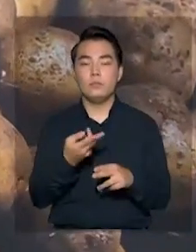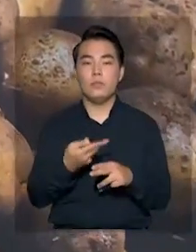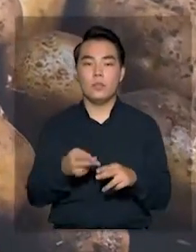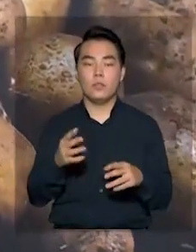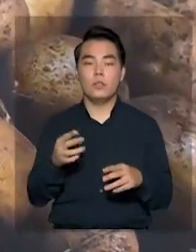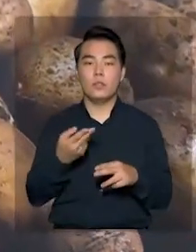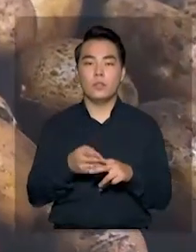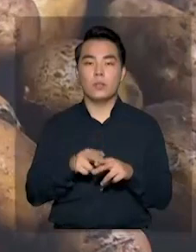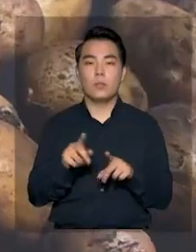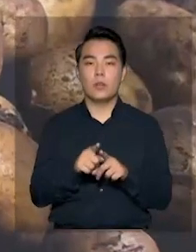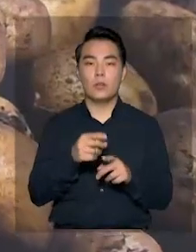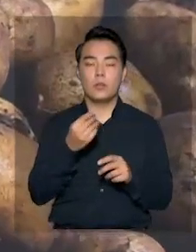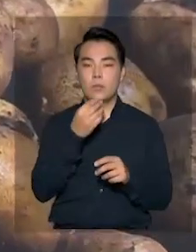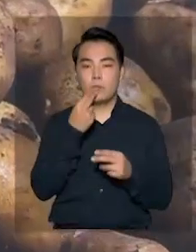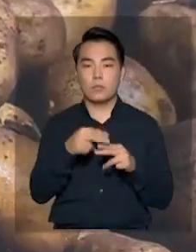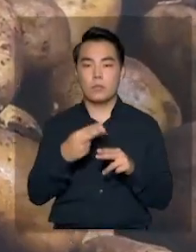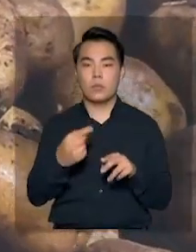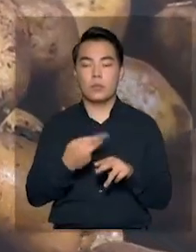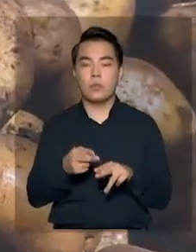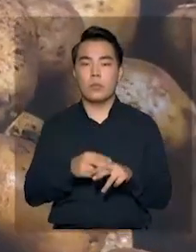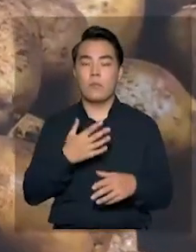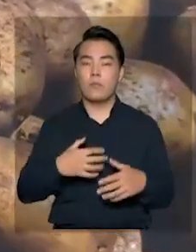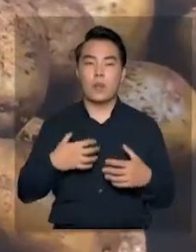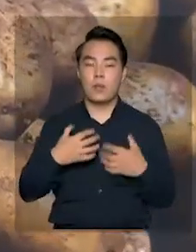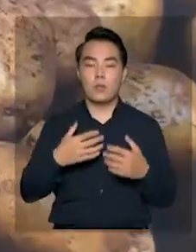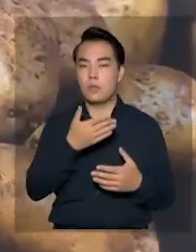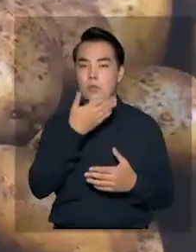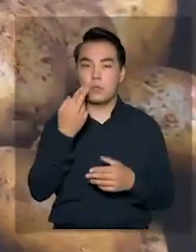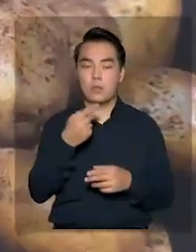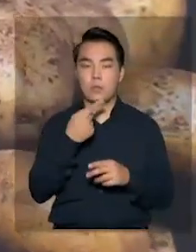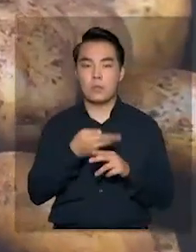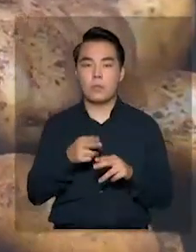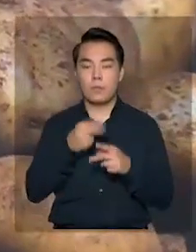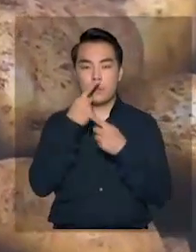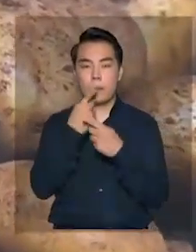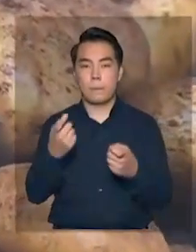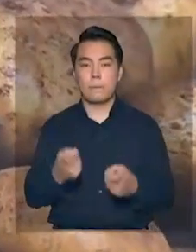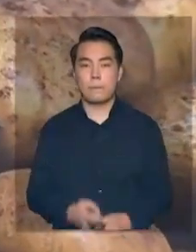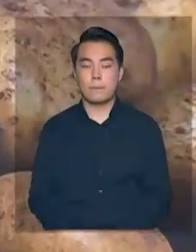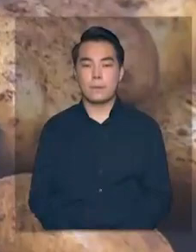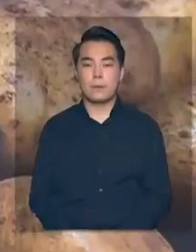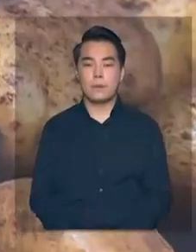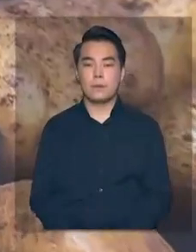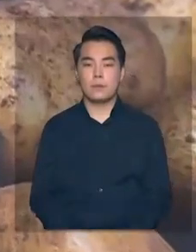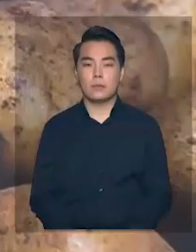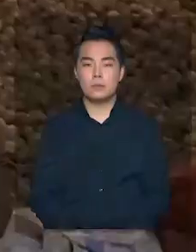олар азық түлік үшін алдағы қысқа алаңдаушылық жоқ деп отыр. Тақырыпты өңірдегі тілшіміз Нұржан Қадырәлі тарқатады.